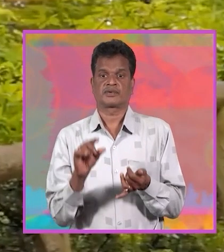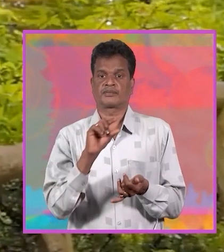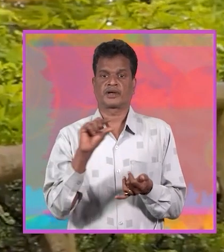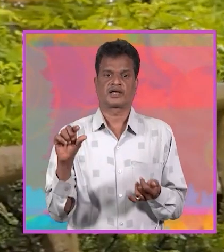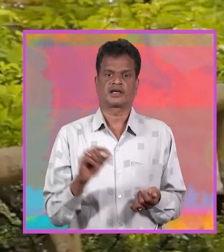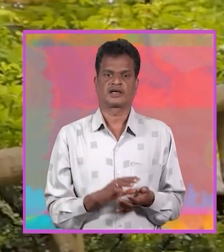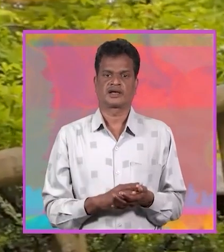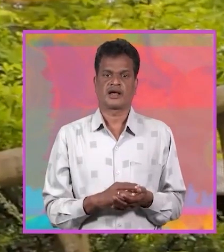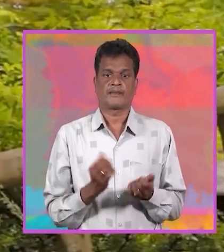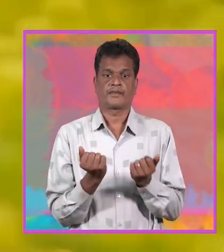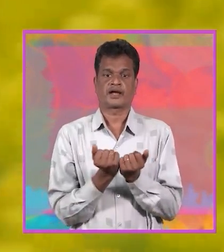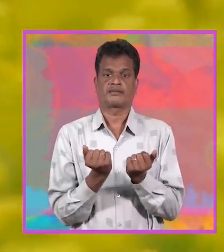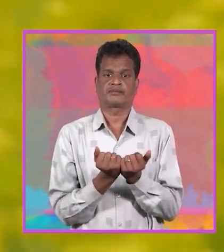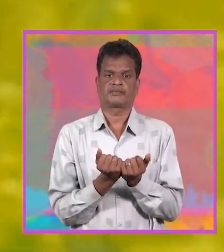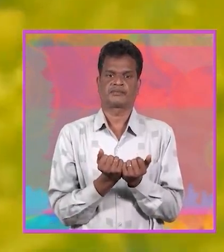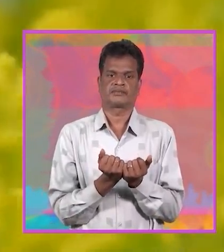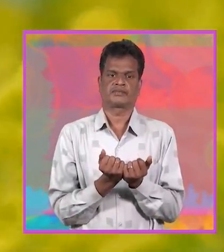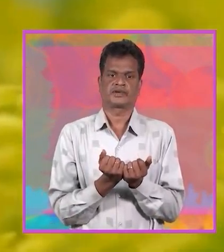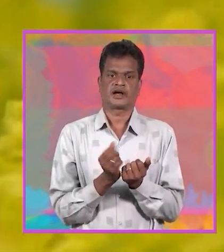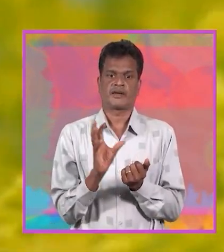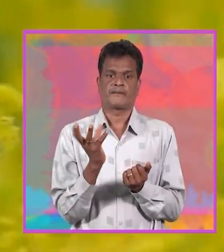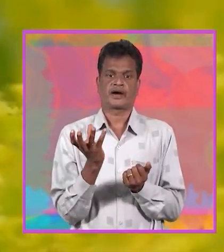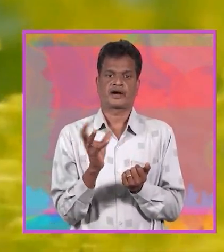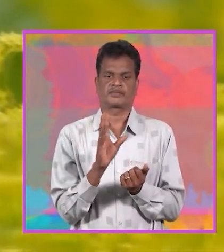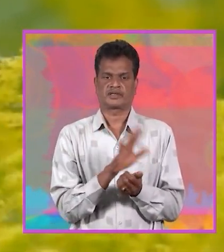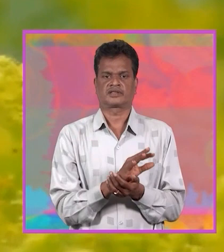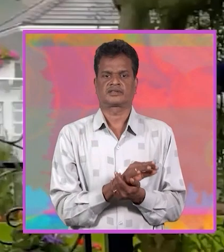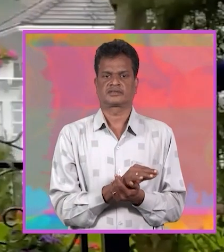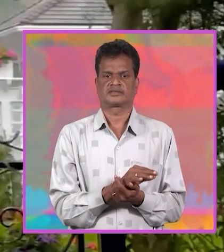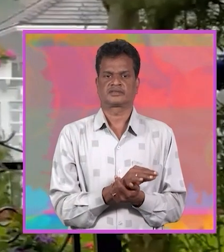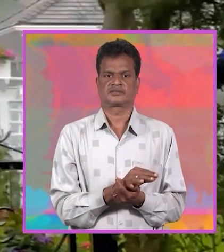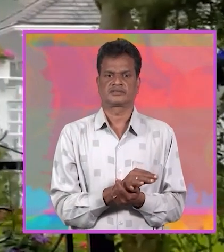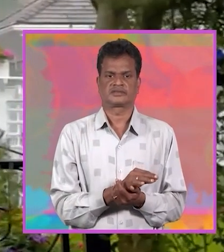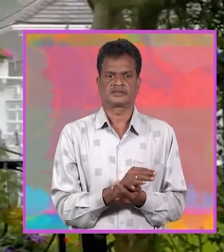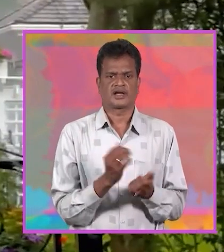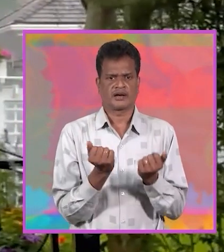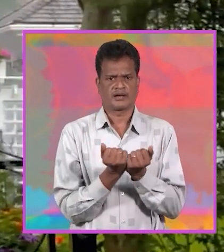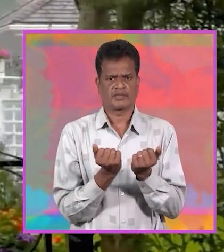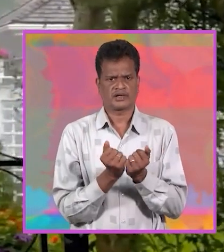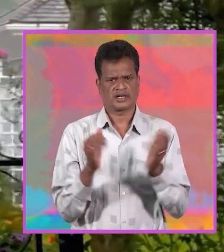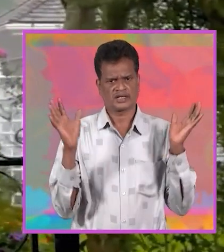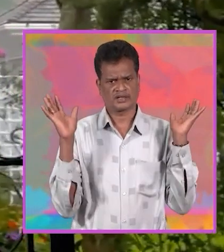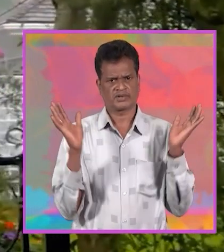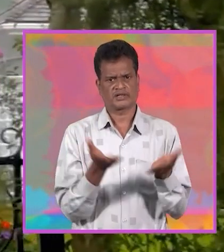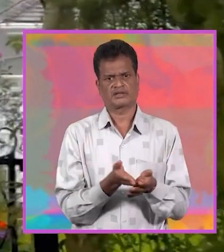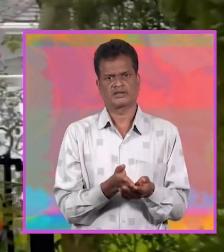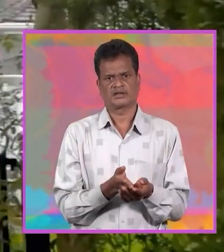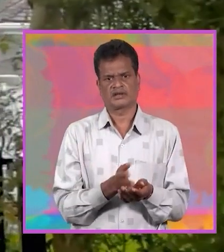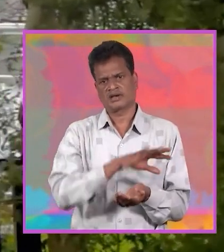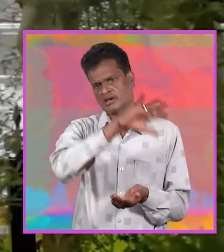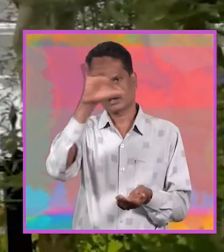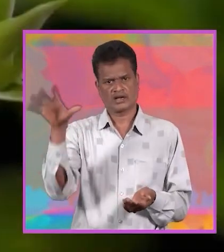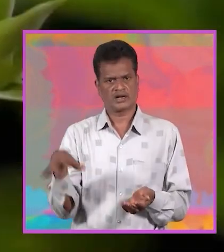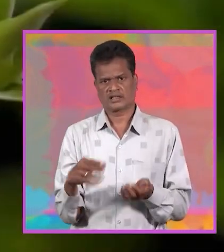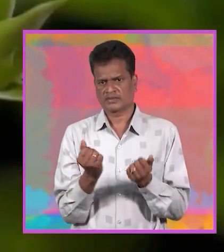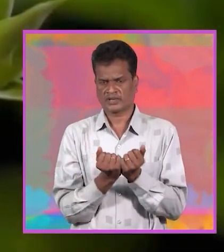இதில் மரம், பழம் அப்படின்னு இருக்குது. மரம்னா நிறைய மரம் இருக்குது, எல்லாத்தையுமே நம்ம மரம் தான்